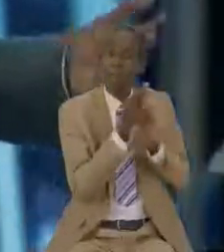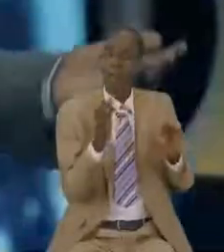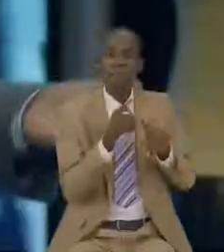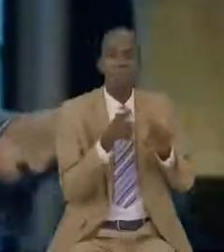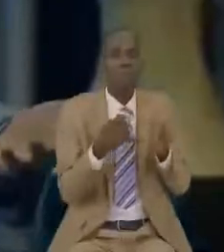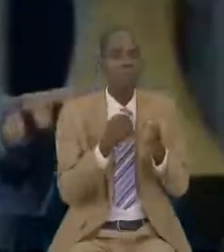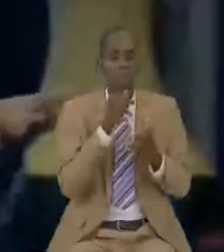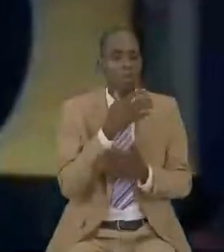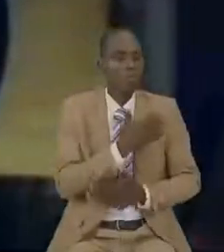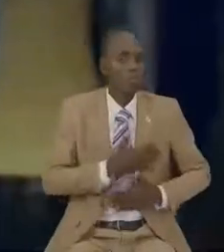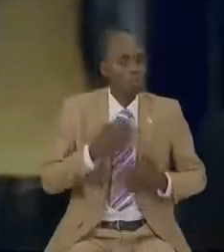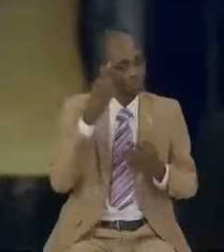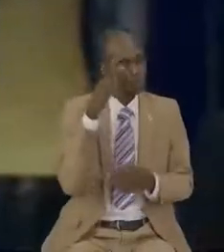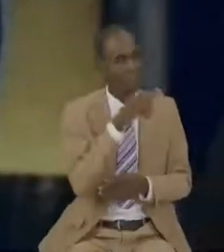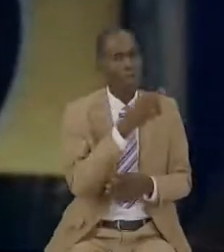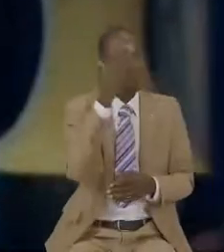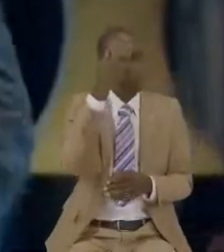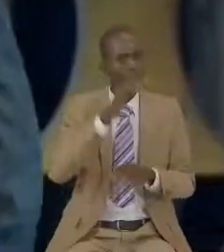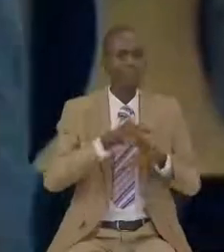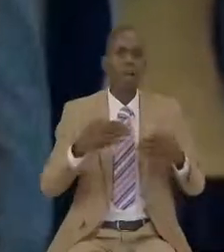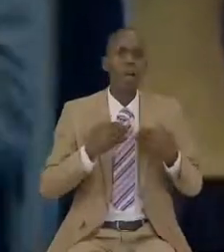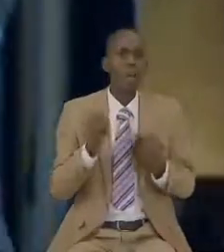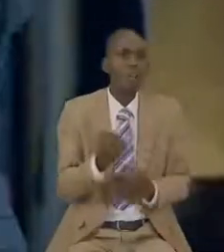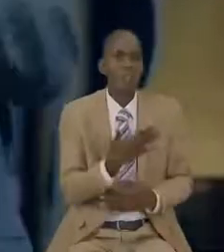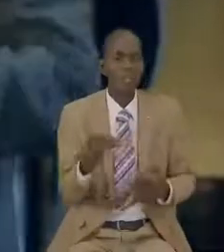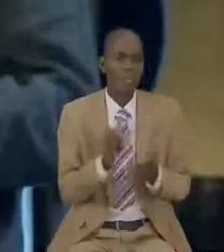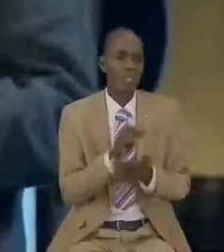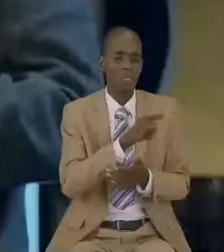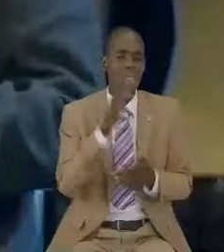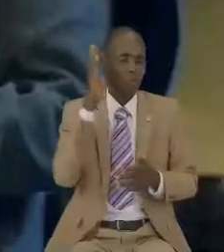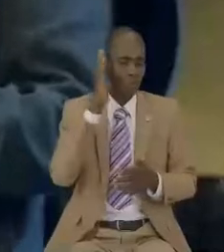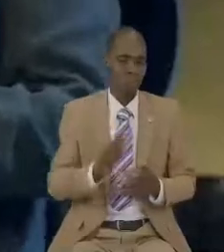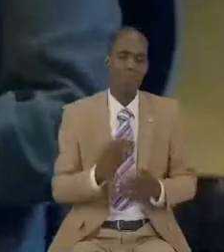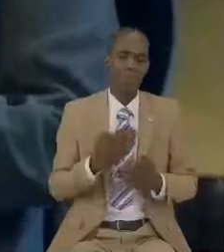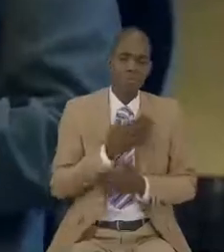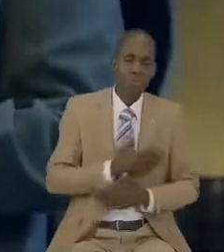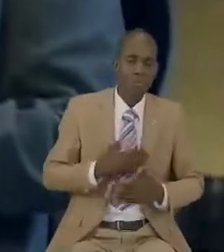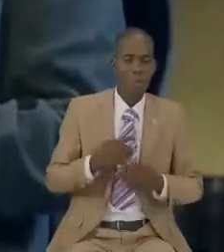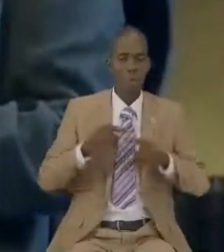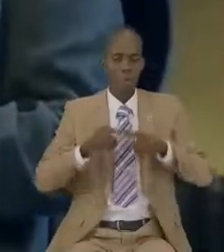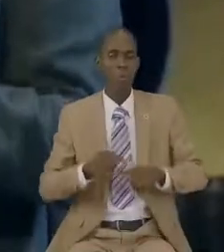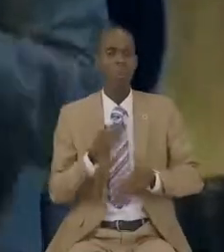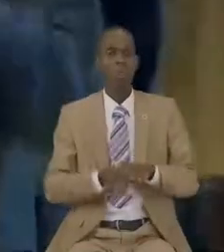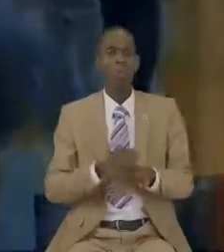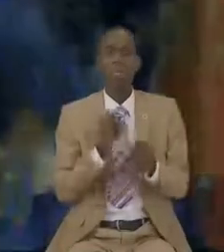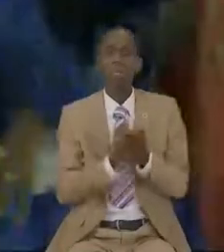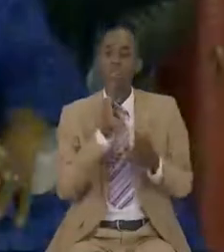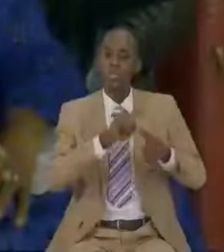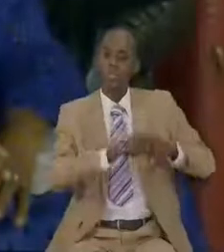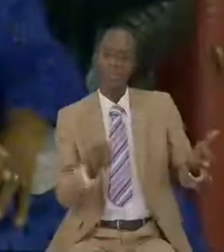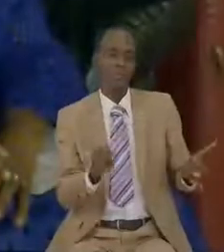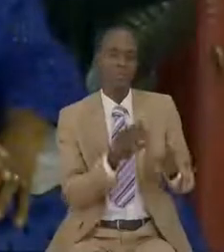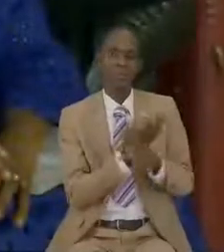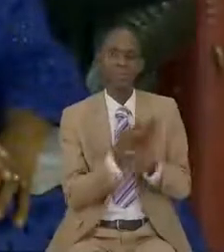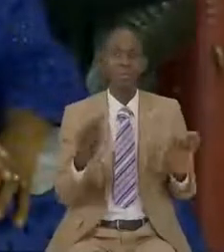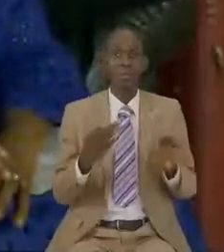qu'il n'a plus rien avec lequel il va vivre. La libération dont nous parlons n'est pas comme celle-là. la libération présente,